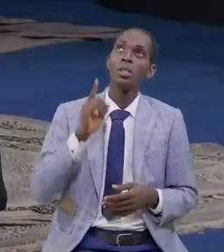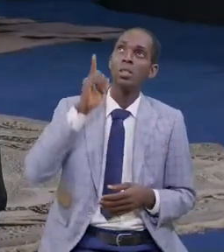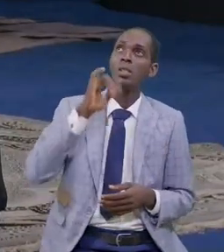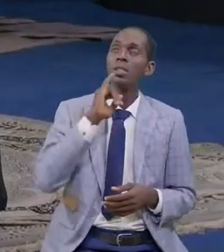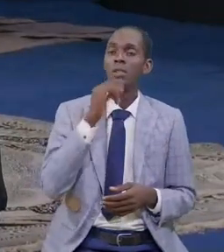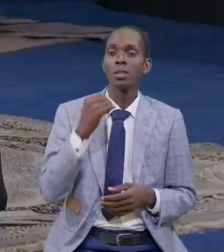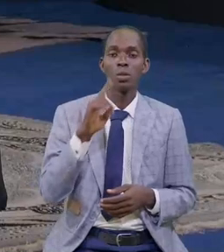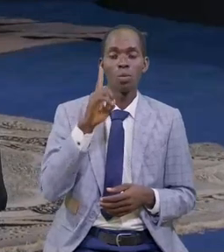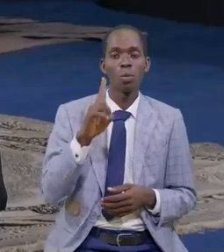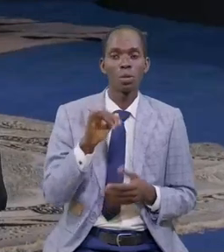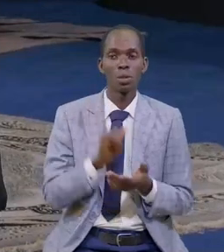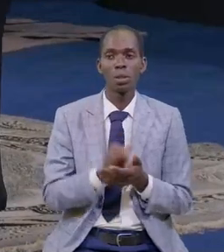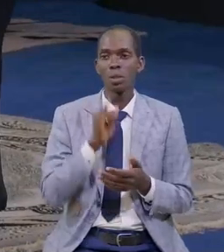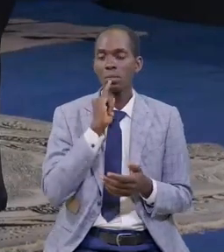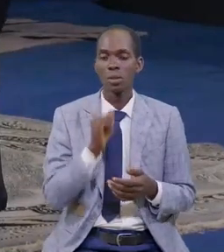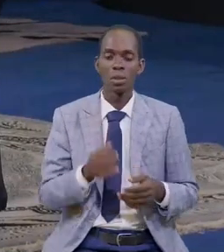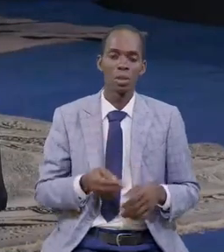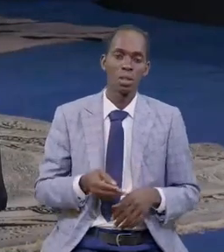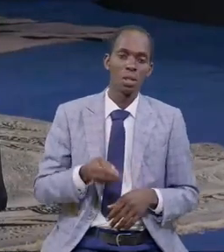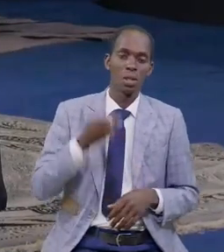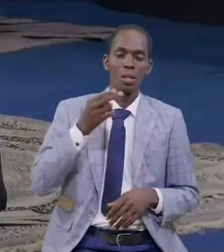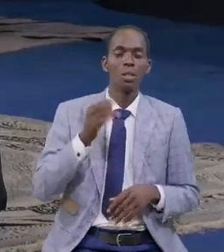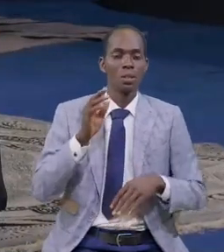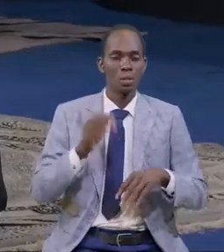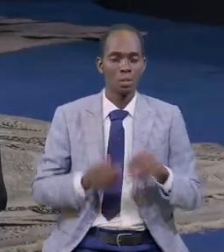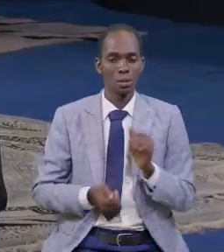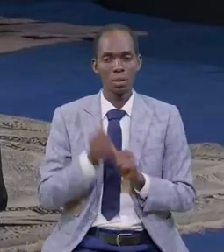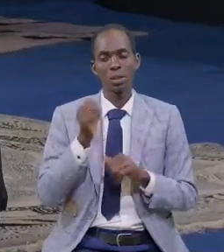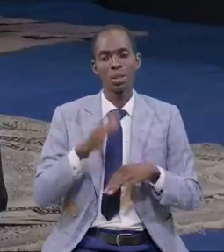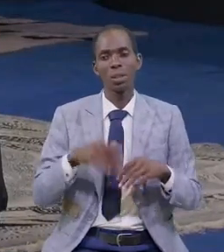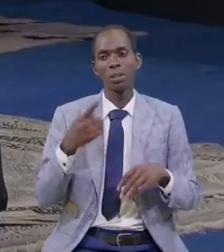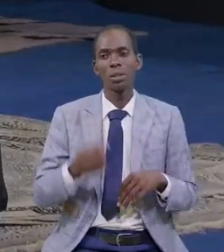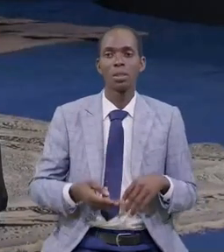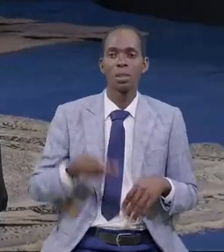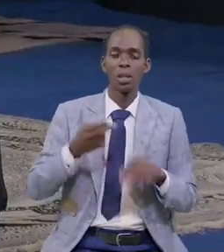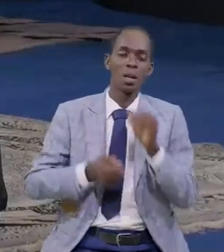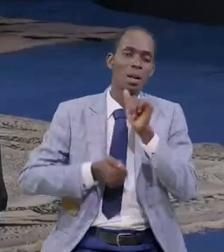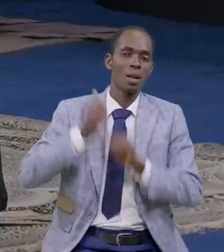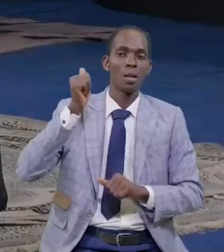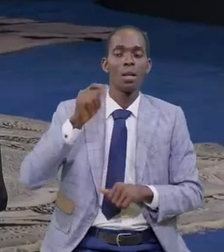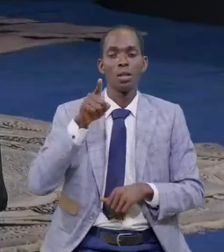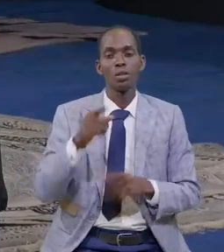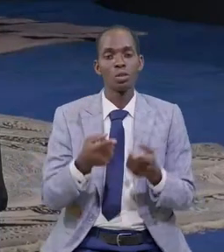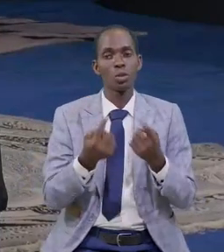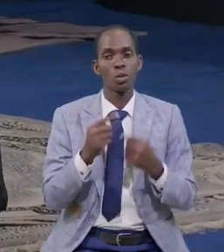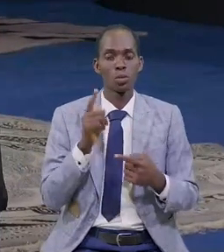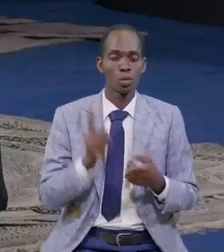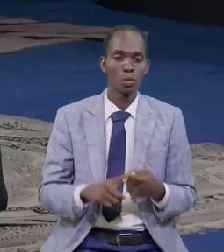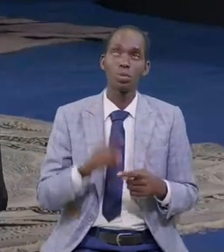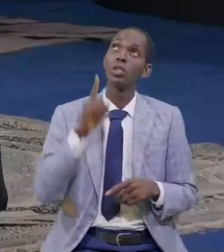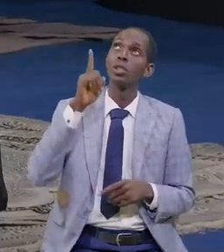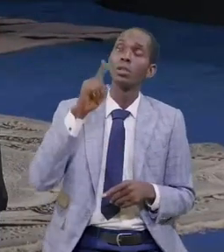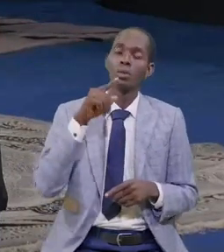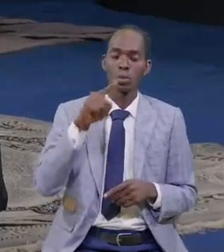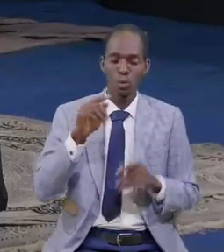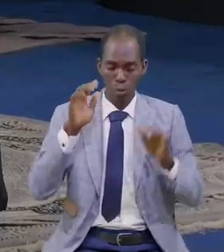élevé plus grand que le plus grand souverain vous venir à lui vous allez vous allez